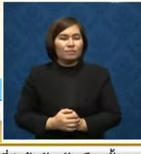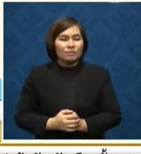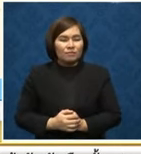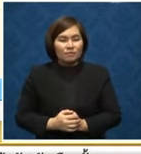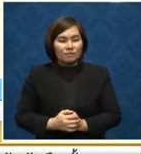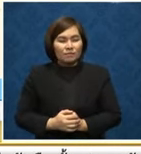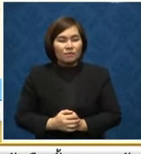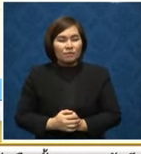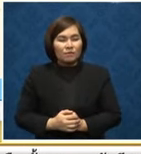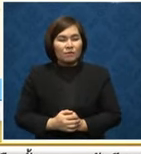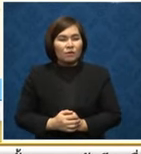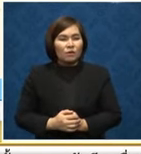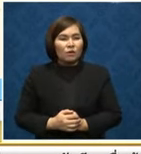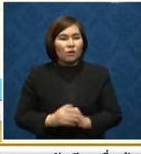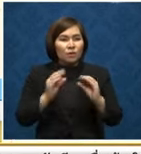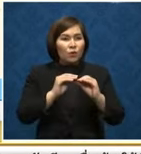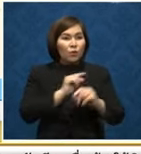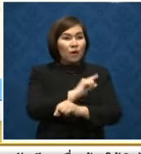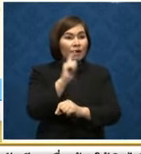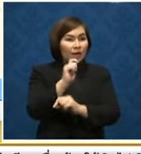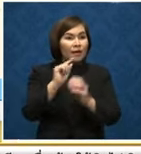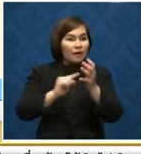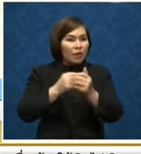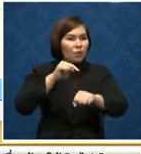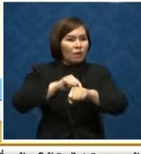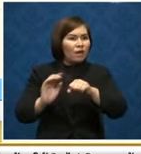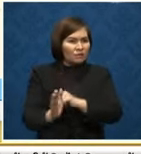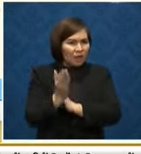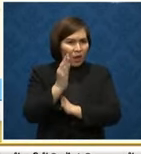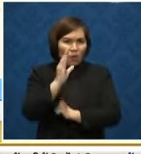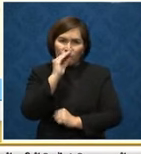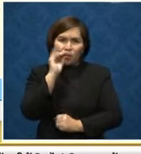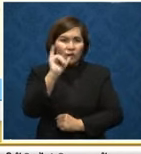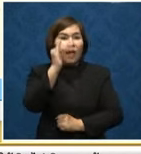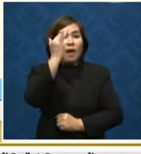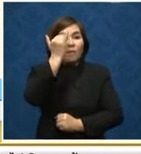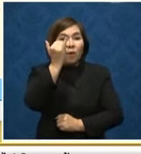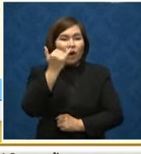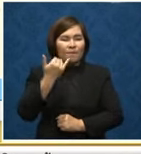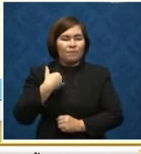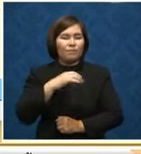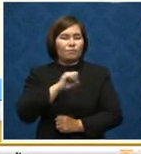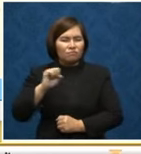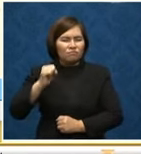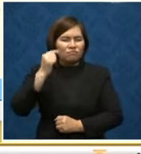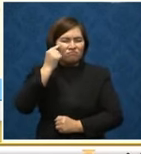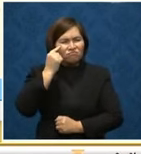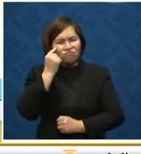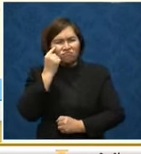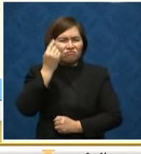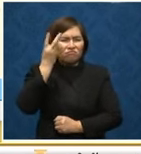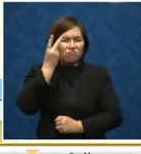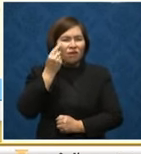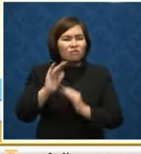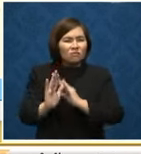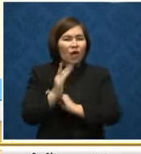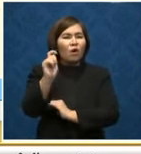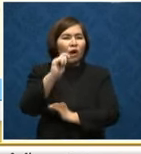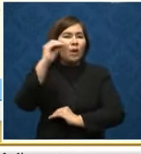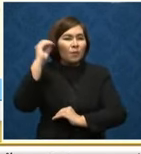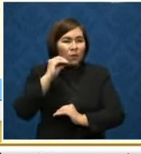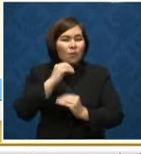รณีที่จะประชุมในวันอังคารจะเริ่มตั้งแต่เวลาเช้าครับเพราะว่าเพื่อนสมาชิกบางท่านก็กังวลว่าในเช้าวันอังคารนั้นมัก